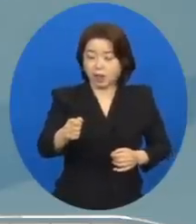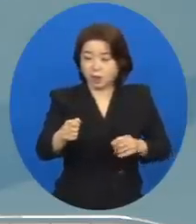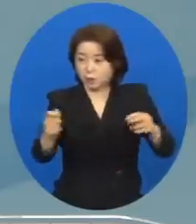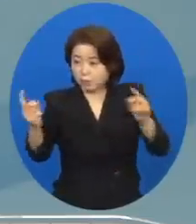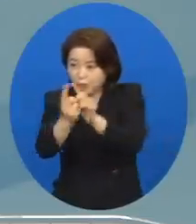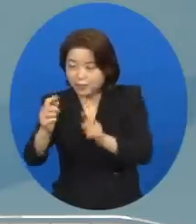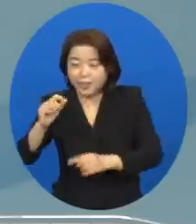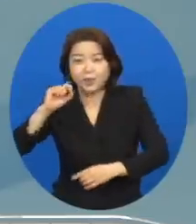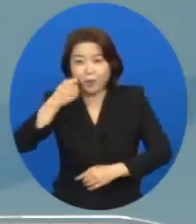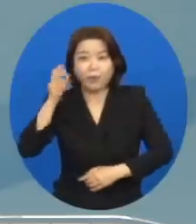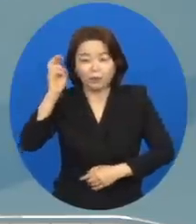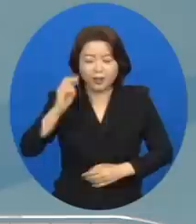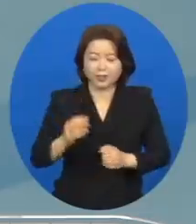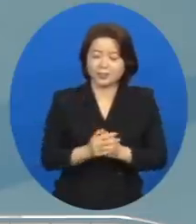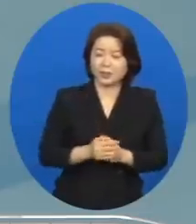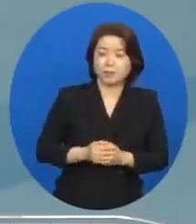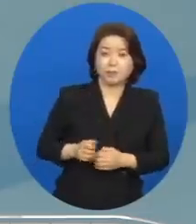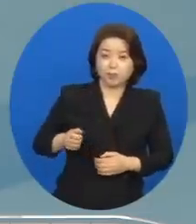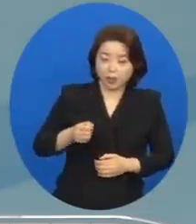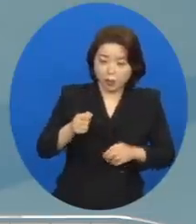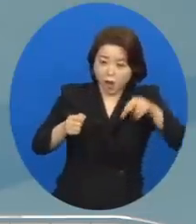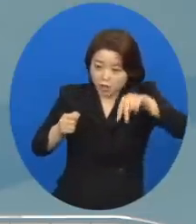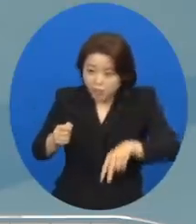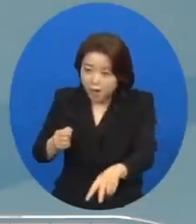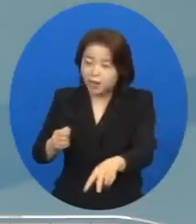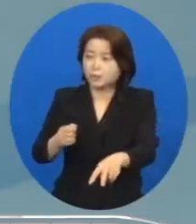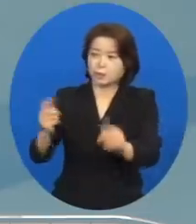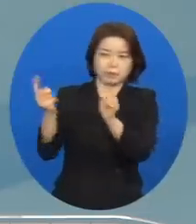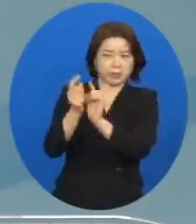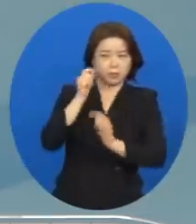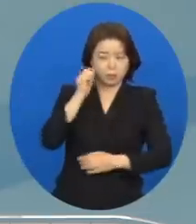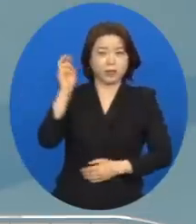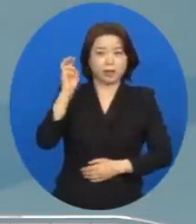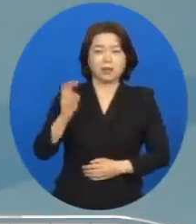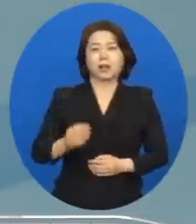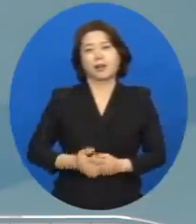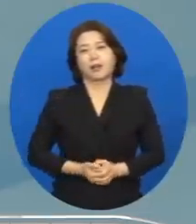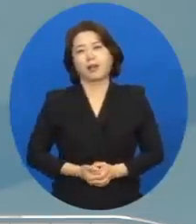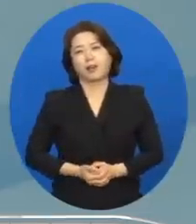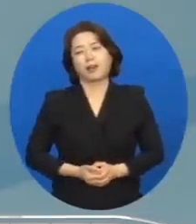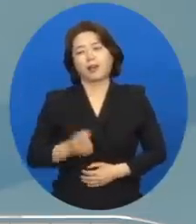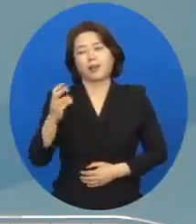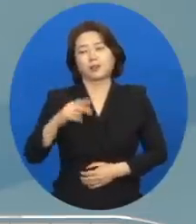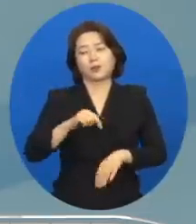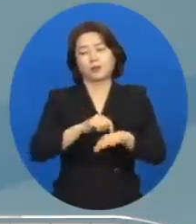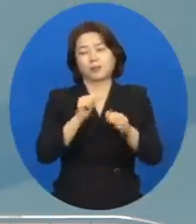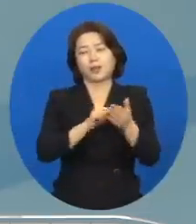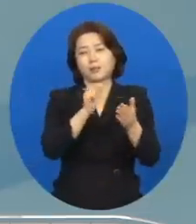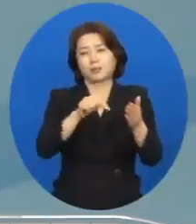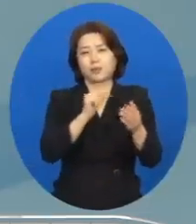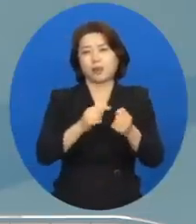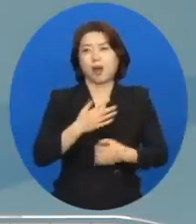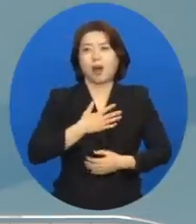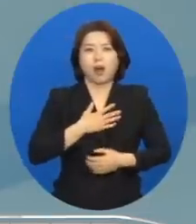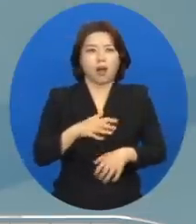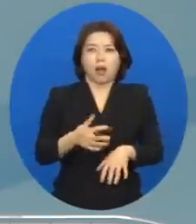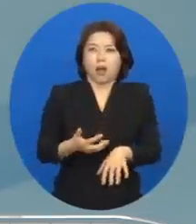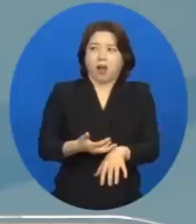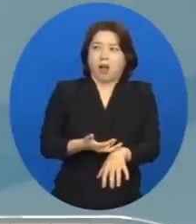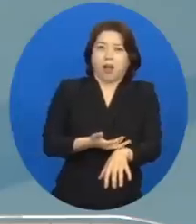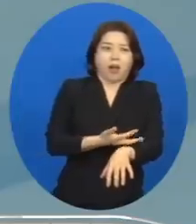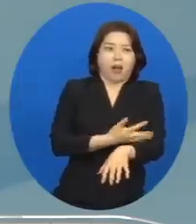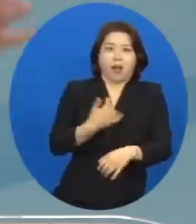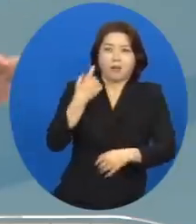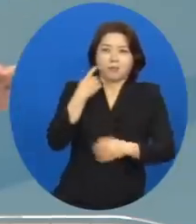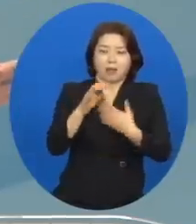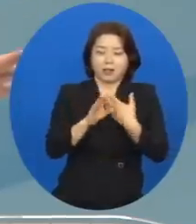쉽지 않았을 것도 같고 내려갔어도 또 못 만났을 것 같고 그러면서도 마음에 정말 서늘하더라고요. 만약에